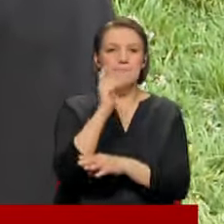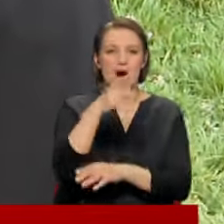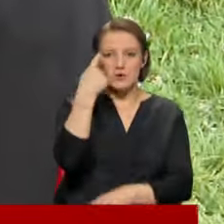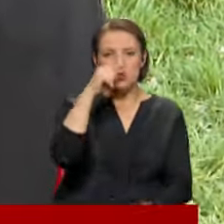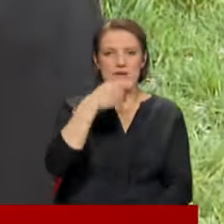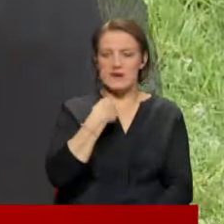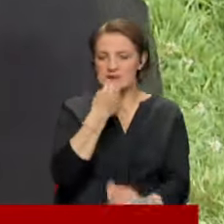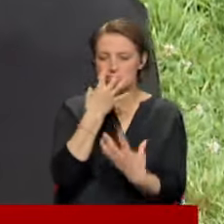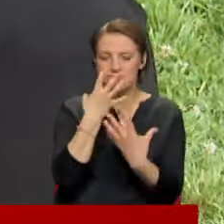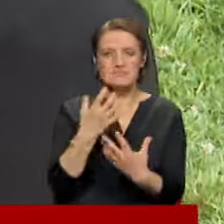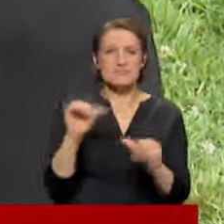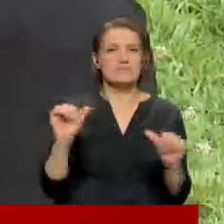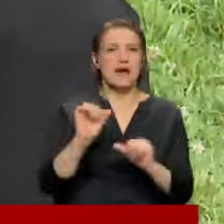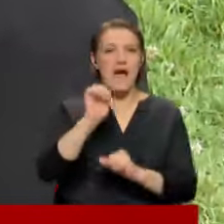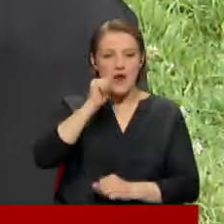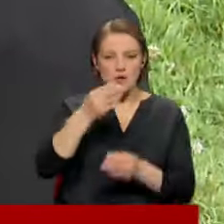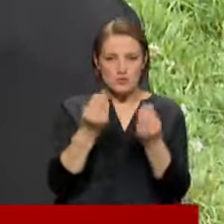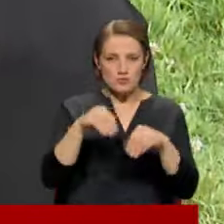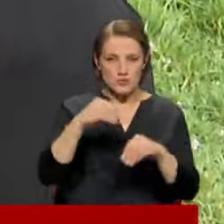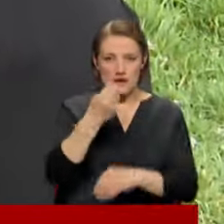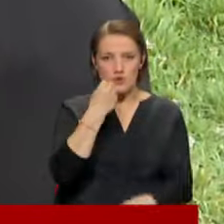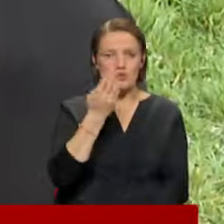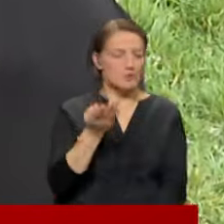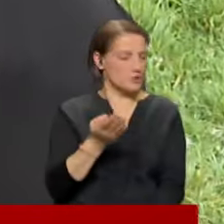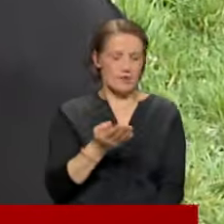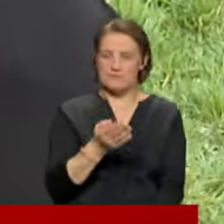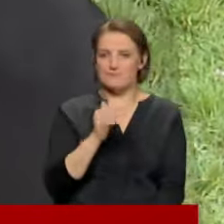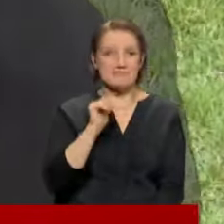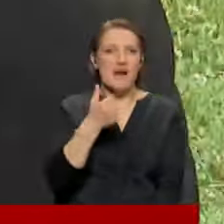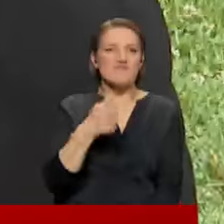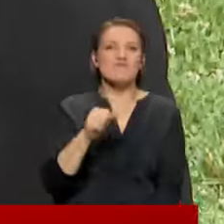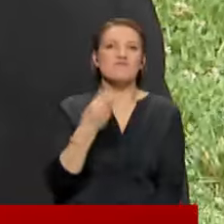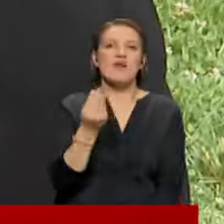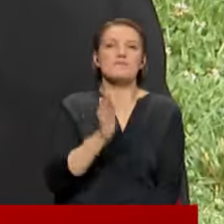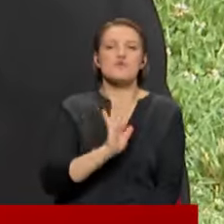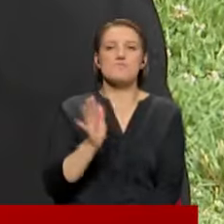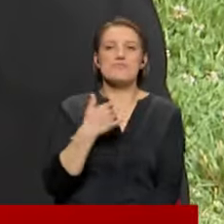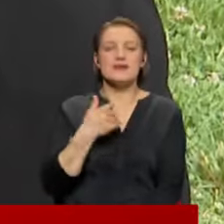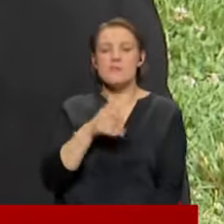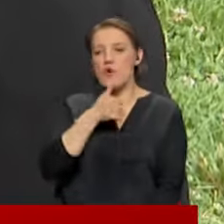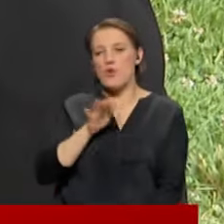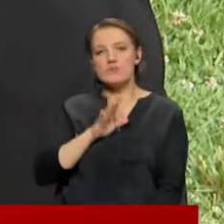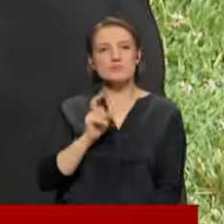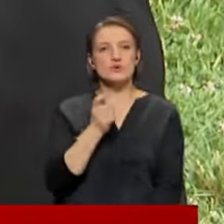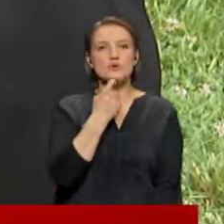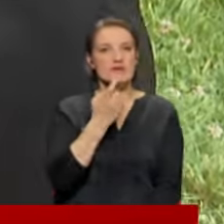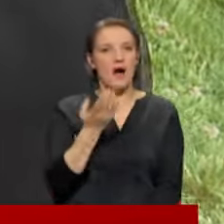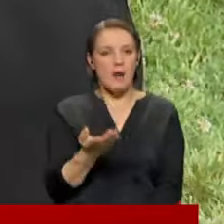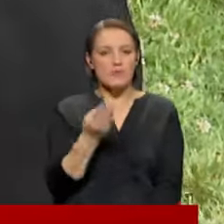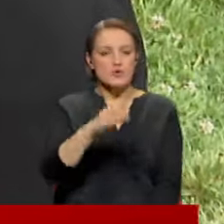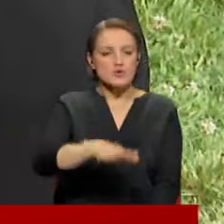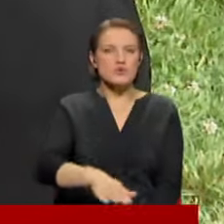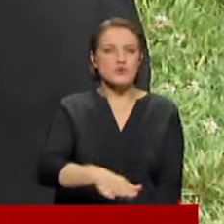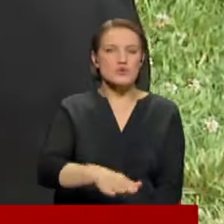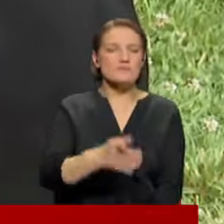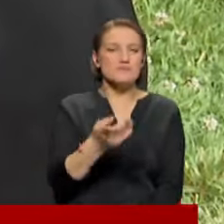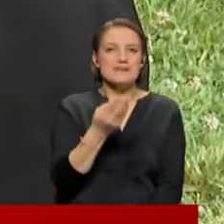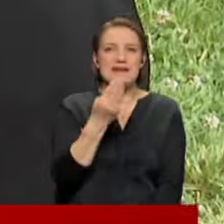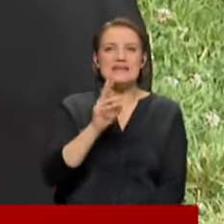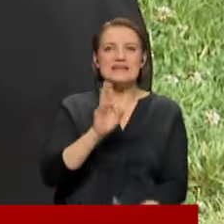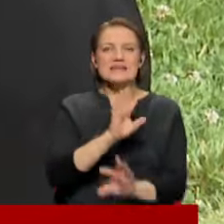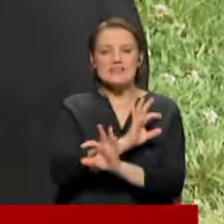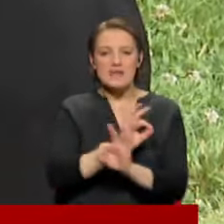dolayı besleyemiyor her gün yumurta yiyebiliyor mı yok Her gün veremiyorum benim oğlum mesela ya ama daha küçük yeterli Gıda